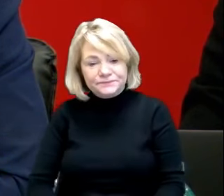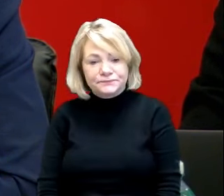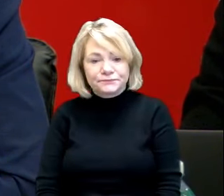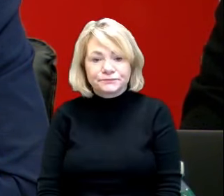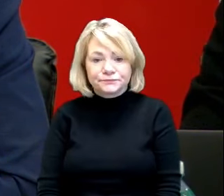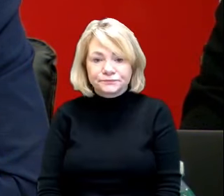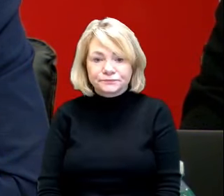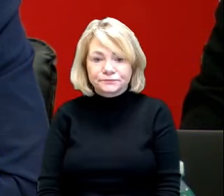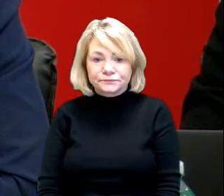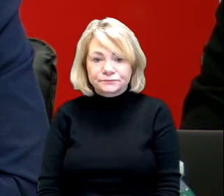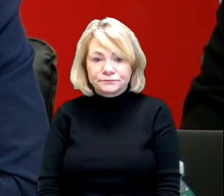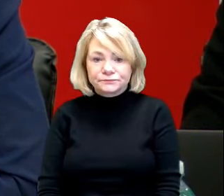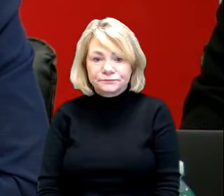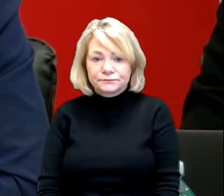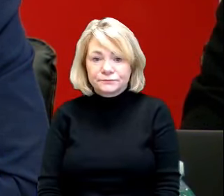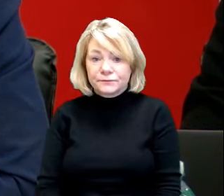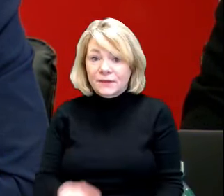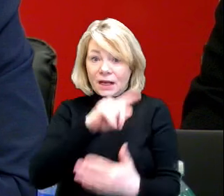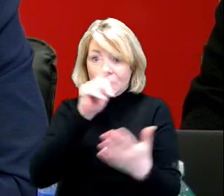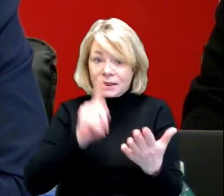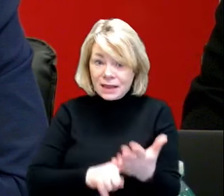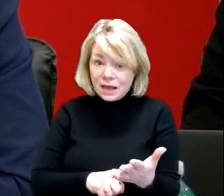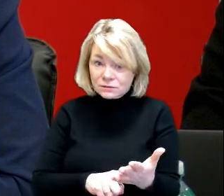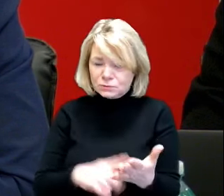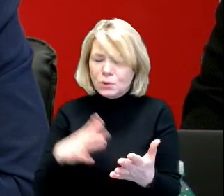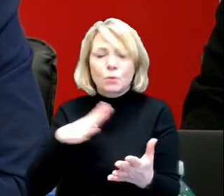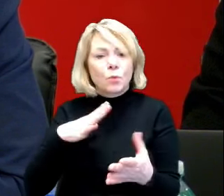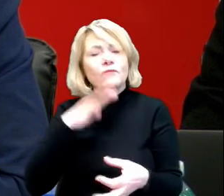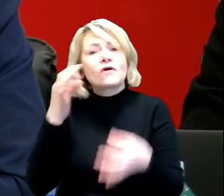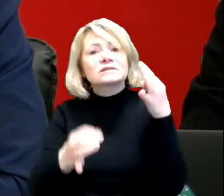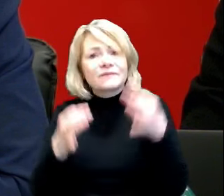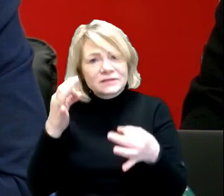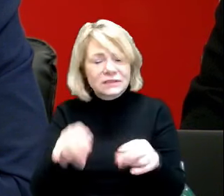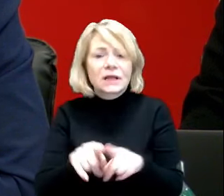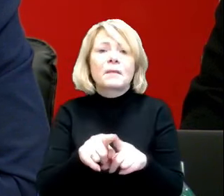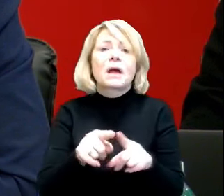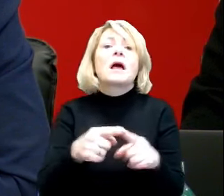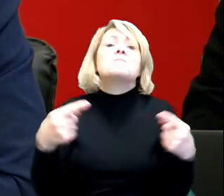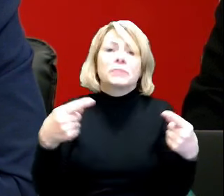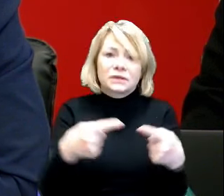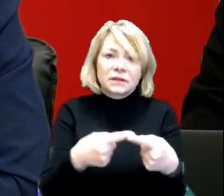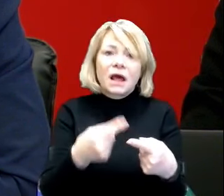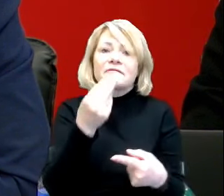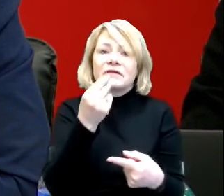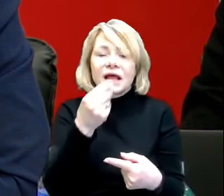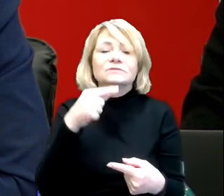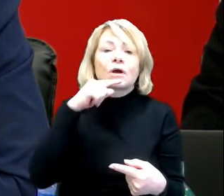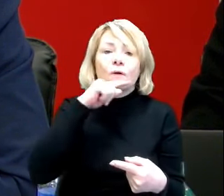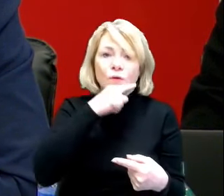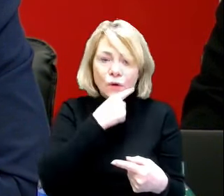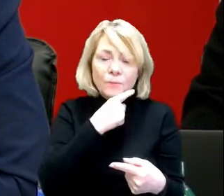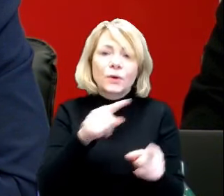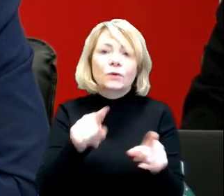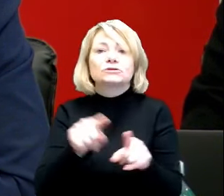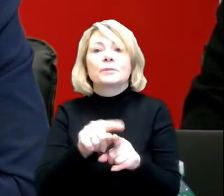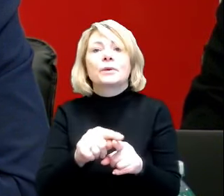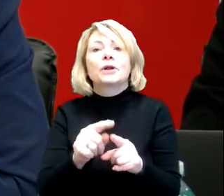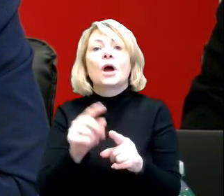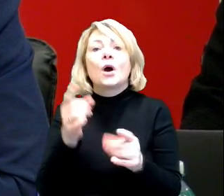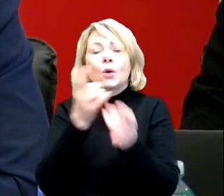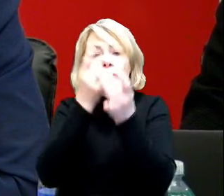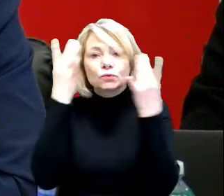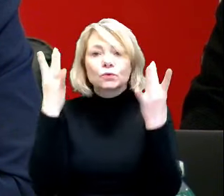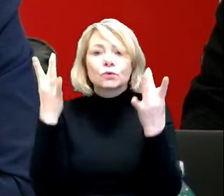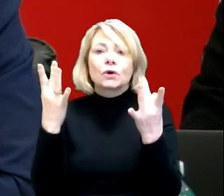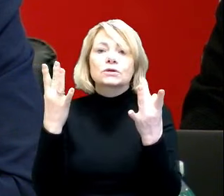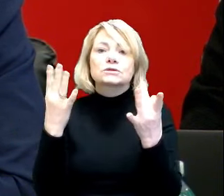ar būtų klausimas buvo atsiprašau svarstytas ir pritarta be pastabų finansų ekonomikos kultūros švietimo ir sporto komitetuose ar